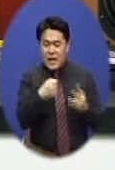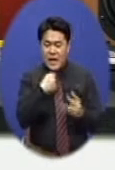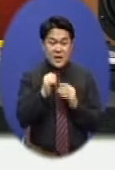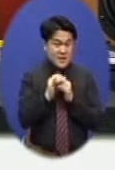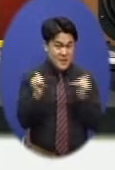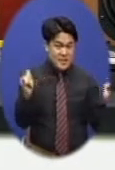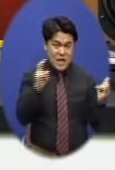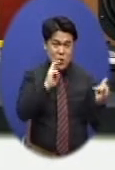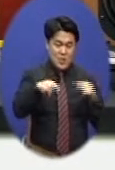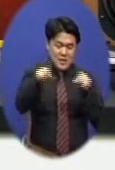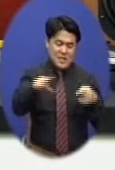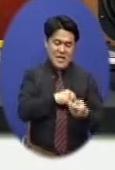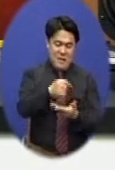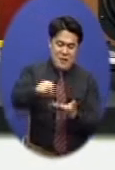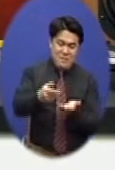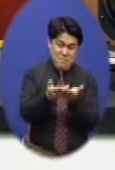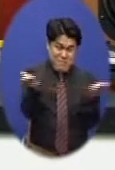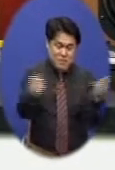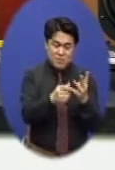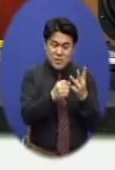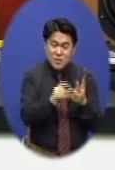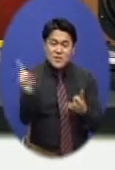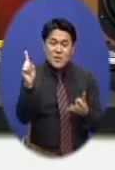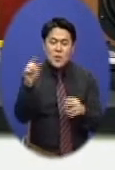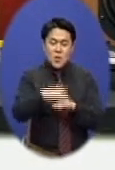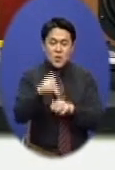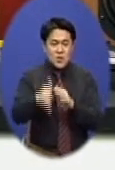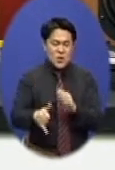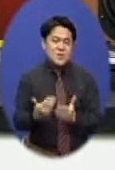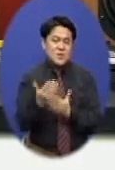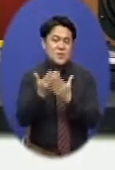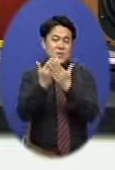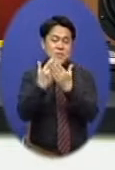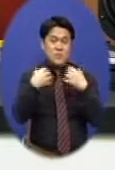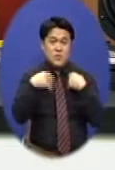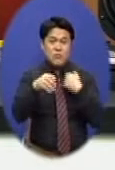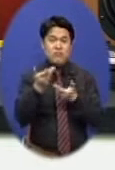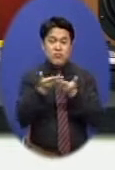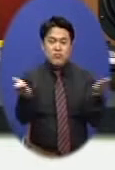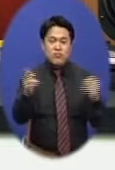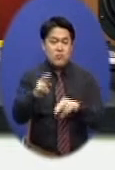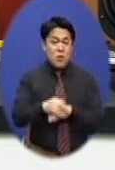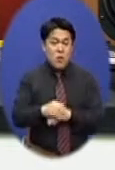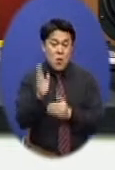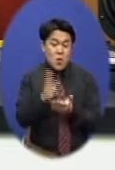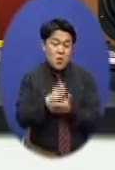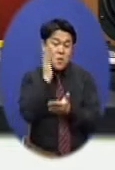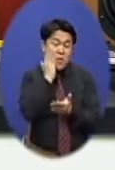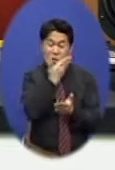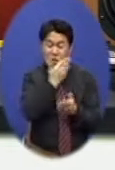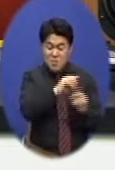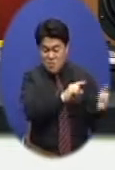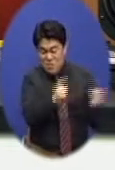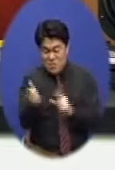MC들의 싸인 CD를 드리고요. 네. 그리고 한 분께는 농촌진흥청에서 드리고 있는 화장품 세트를 드리도록 하겠습니다. 와, 나도